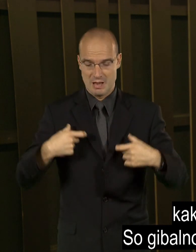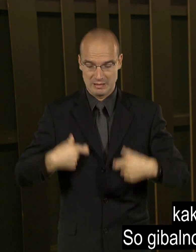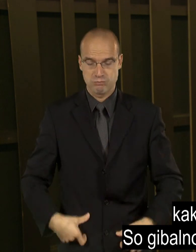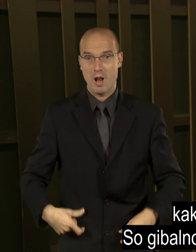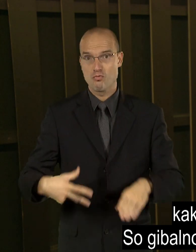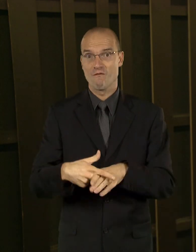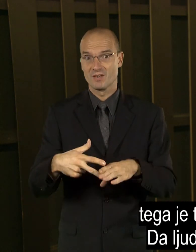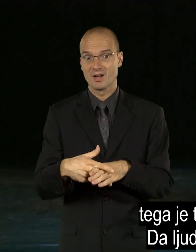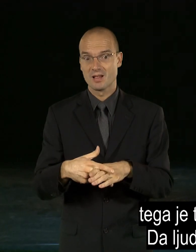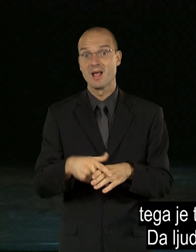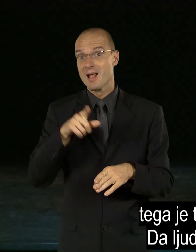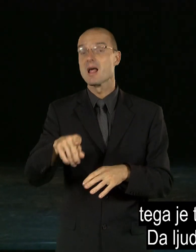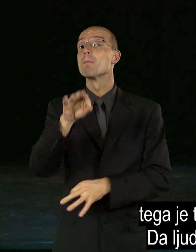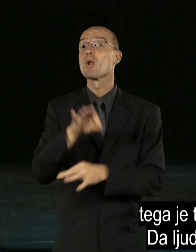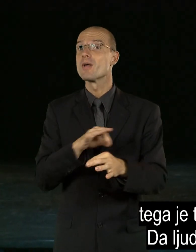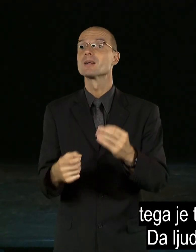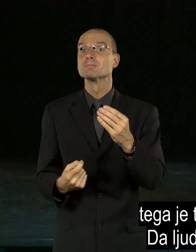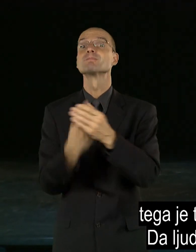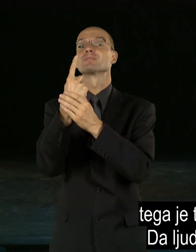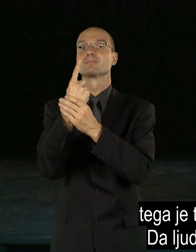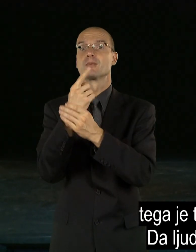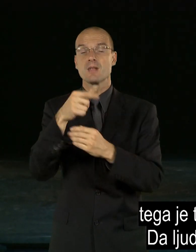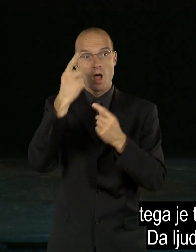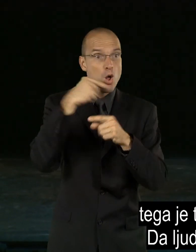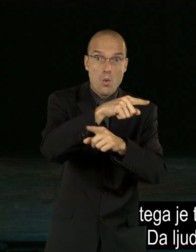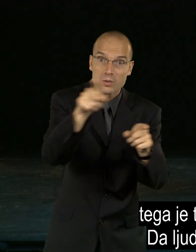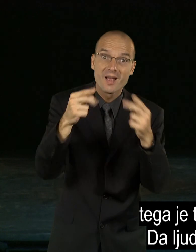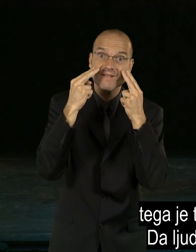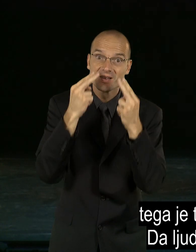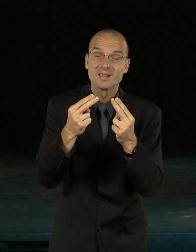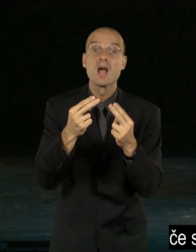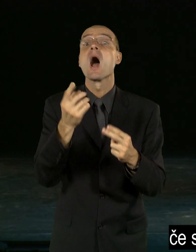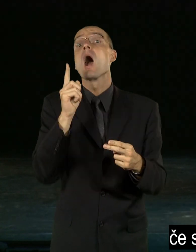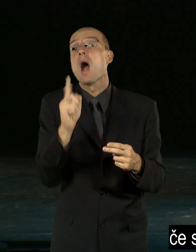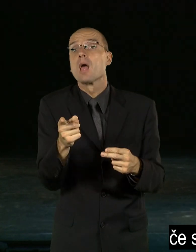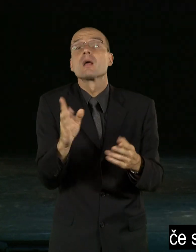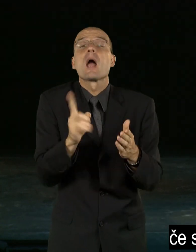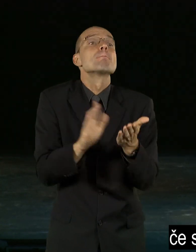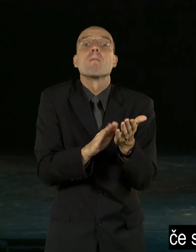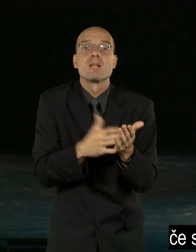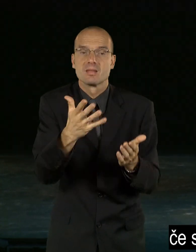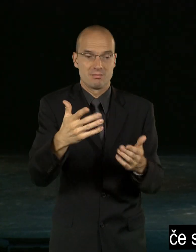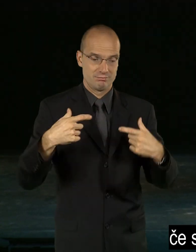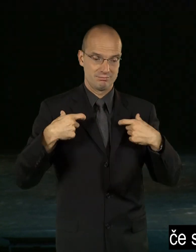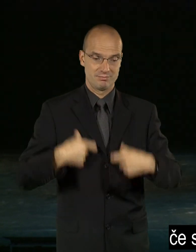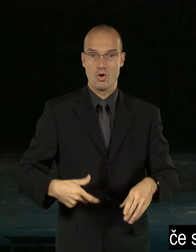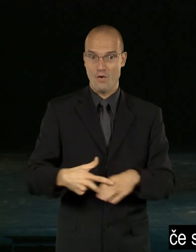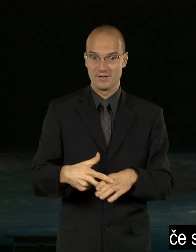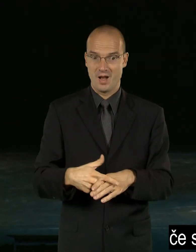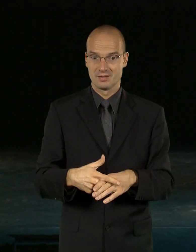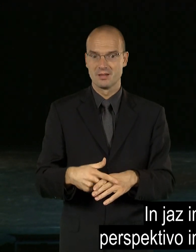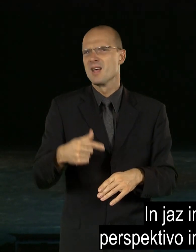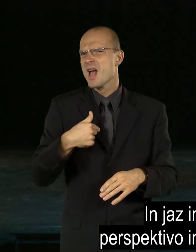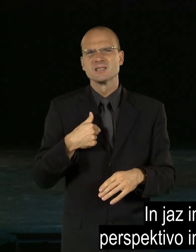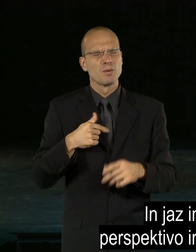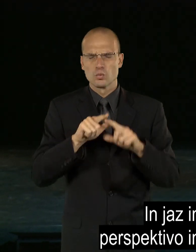uvereni, ampak ne vem, zaradi tega je tudi ta projekt nastal, ne, da pač ljudje vidijo, kako je to, če si ti gibalno uveren. In jaz